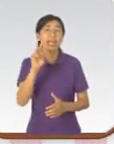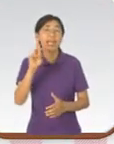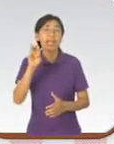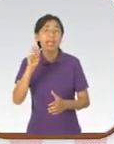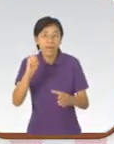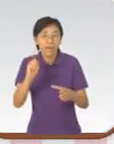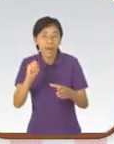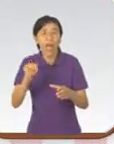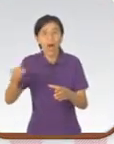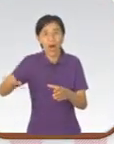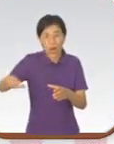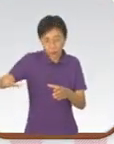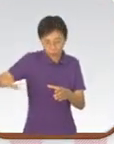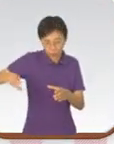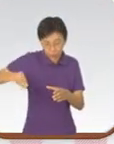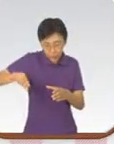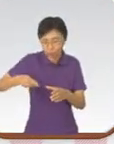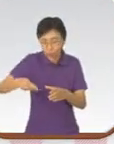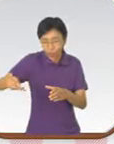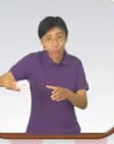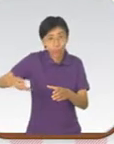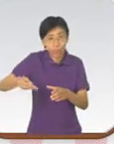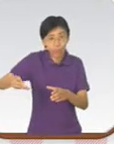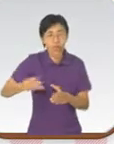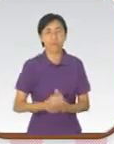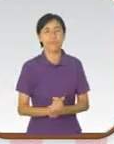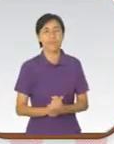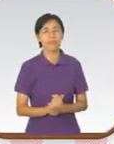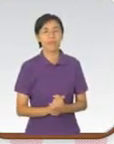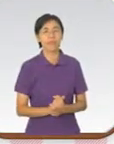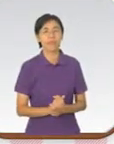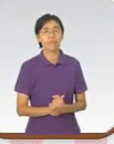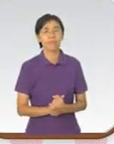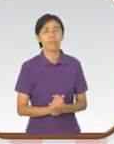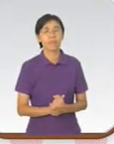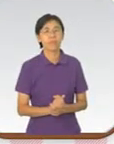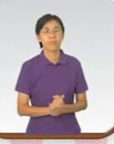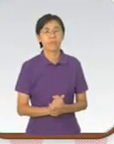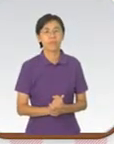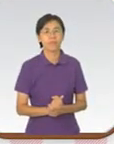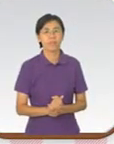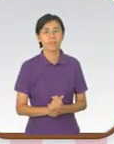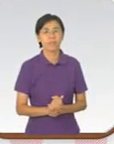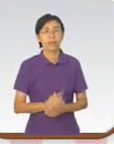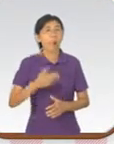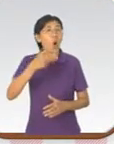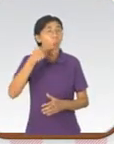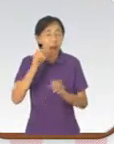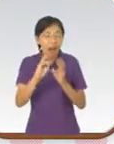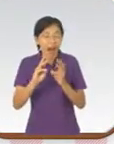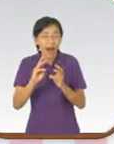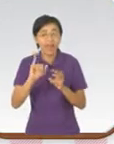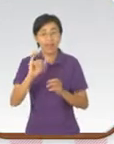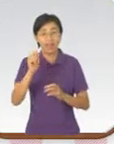ความหนืดไม่เท่ากันในแต่ละหัวนะคะเพิ่มครีมอีกสักนิดนึงในขณะเดียวกันให้เราใส่น้ำตาลไอซิ่งไปเลย ครับผม